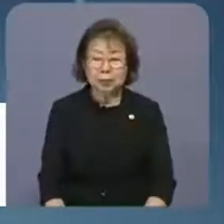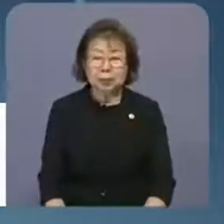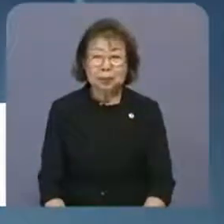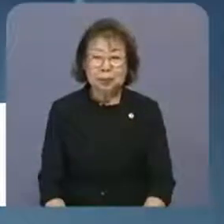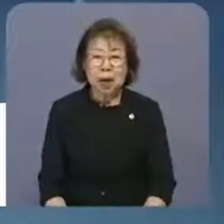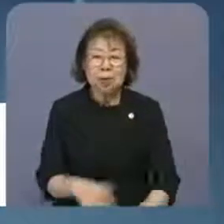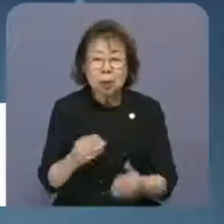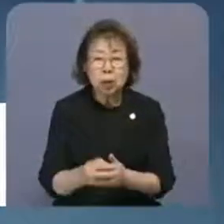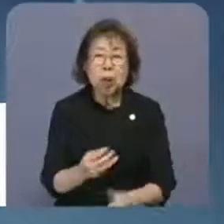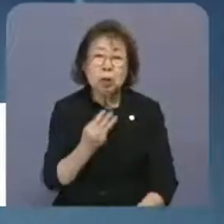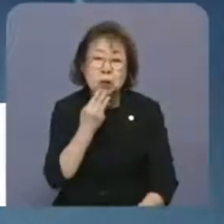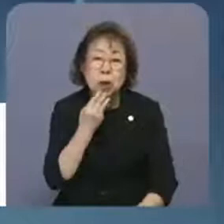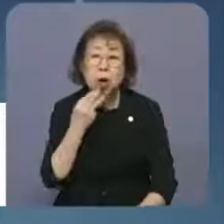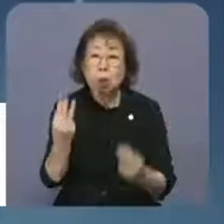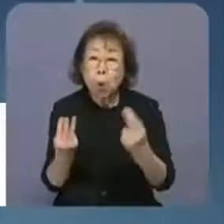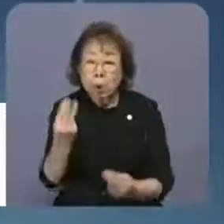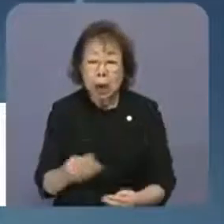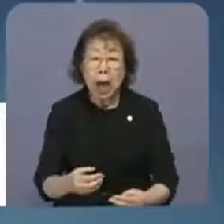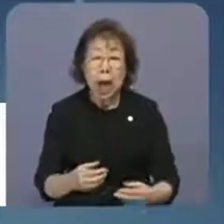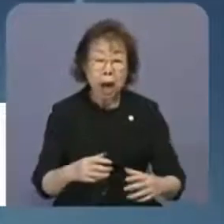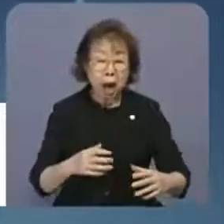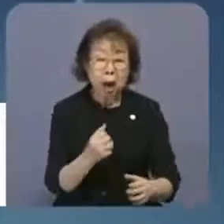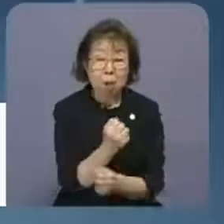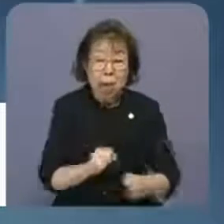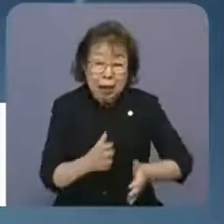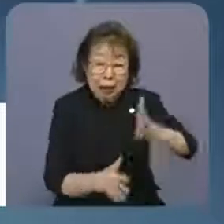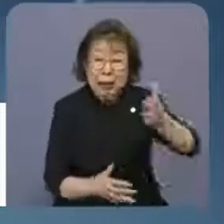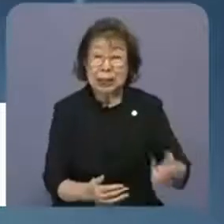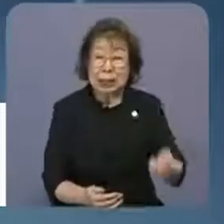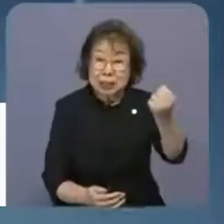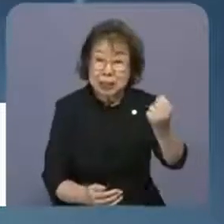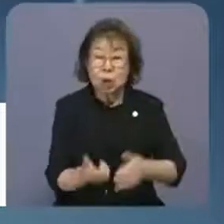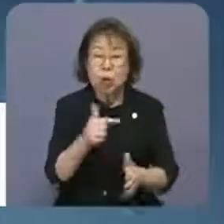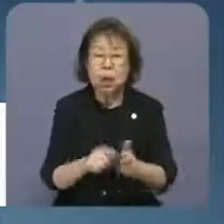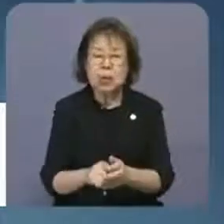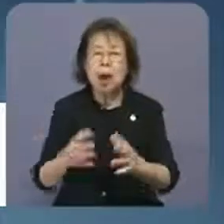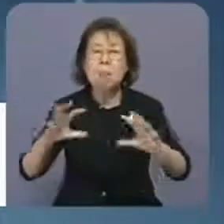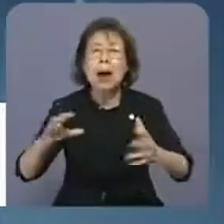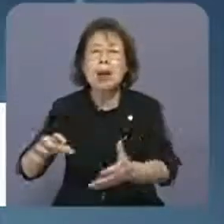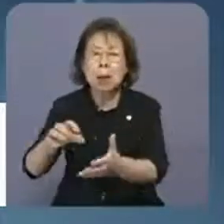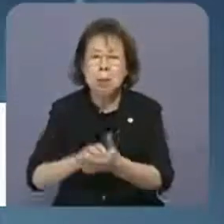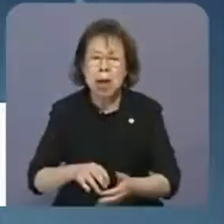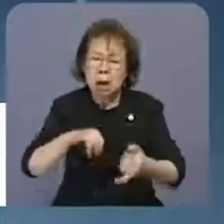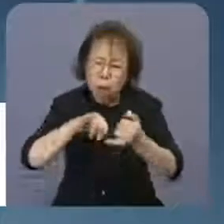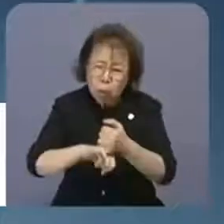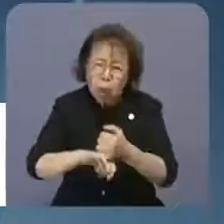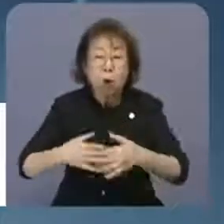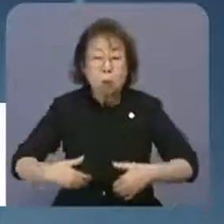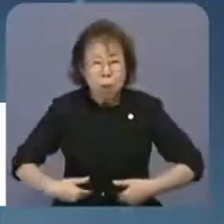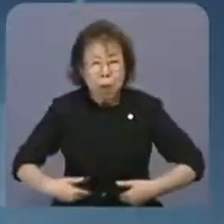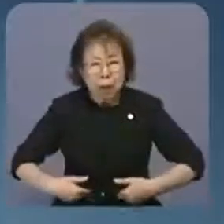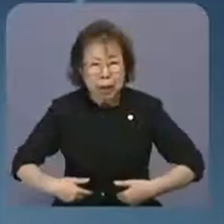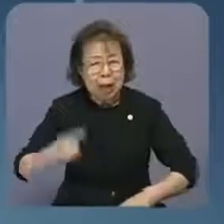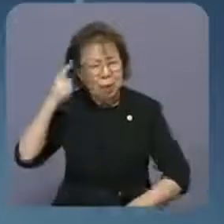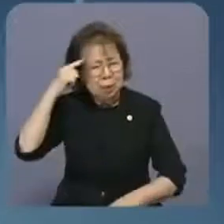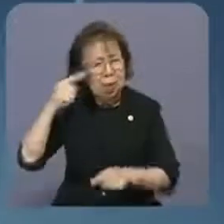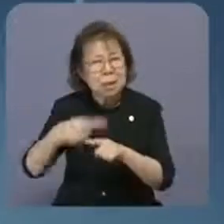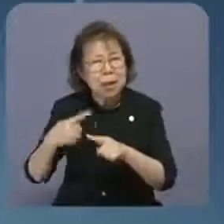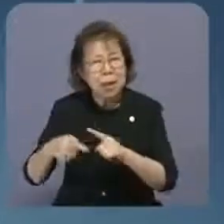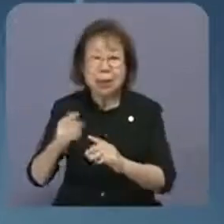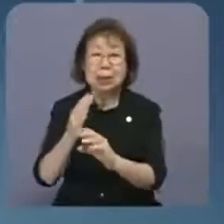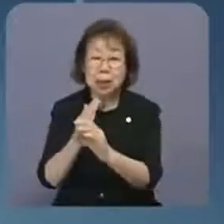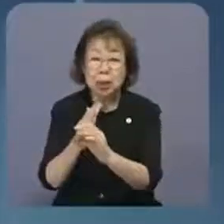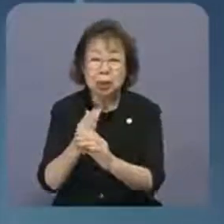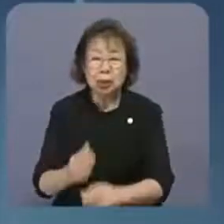메가시티로 수도권을 능가하는 경제 공동체를 구축하기 위해서는 세계박람회 개최가 필수적이라는 판단입니다. 고홍조 기자가